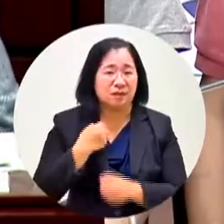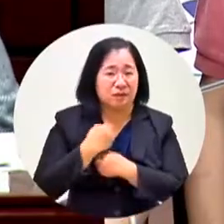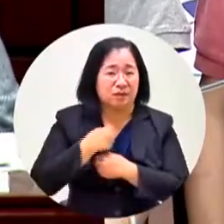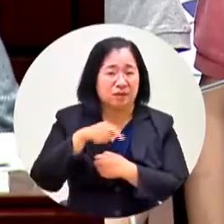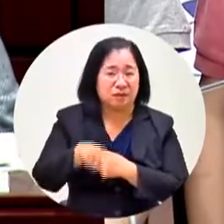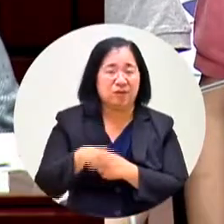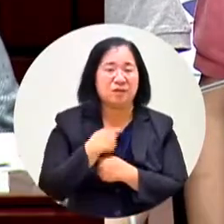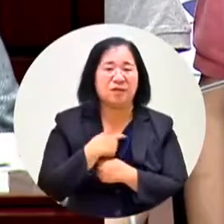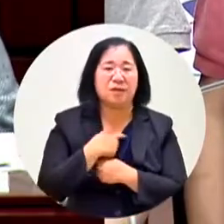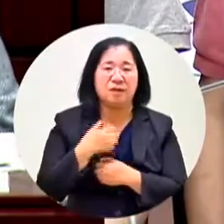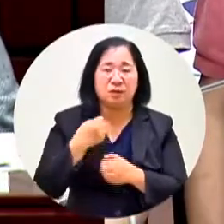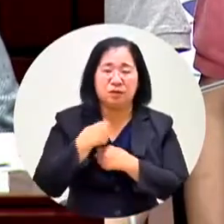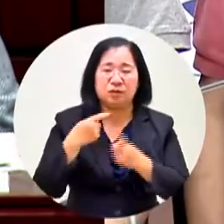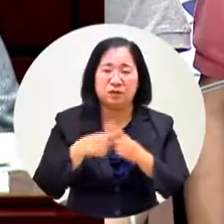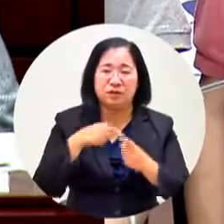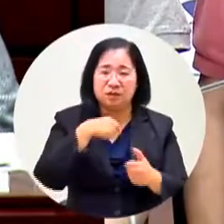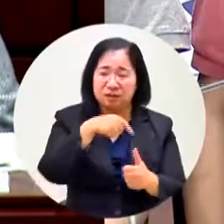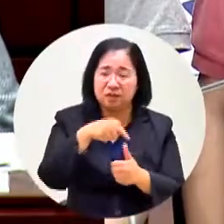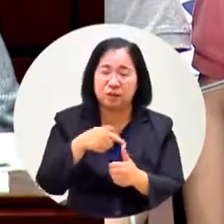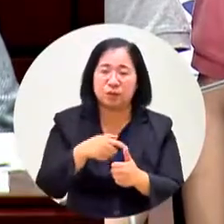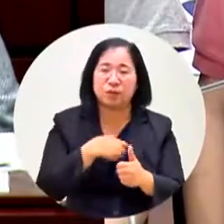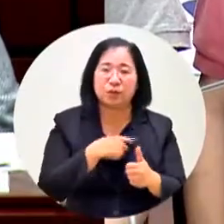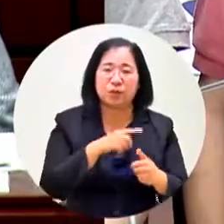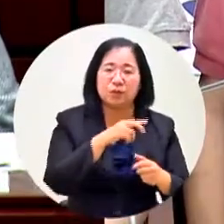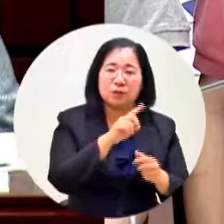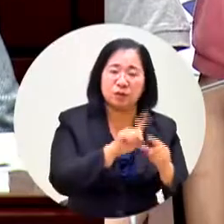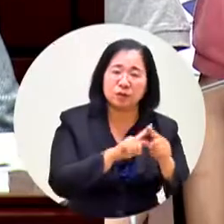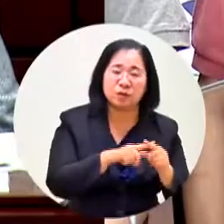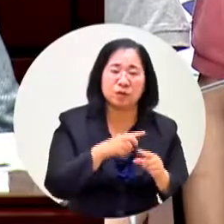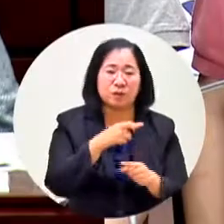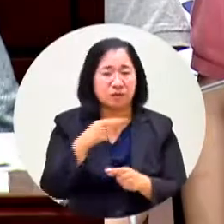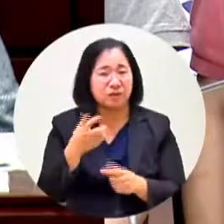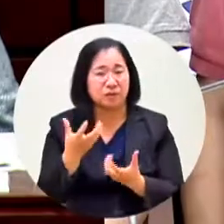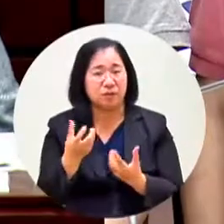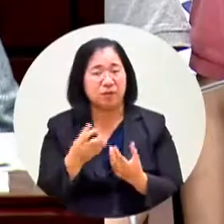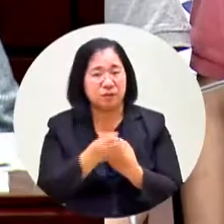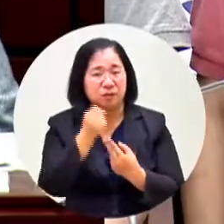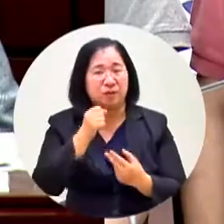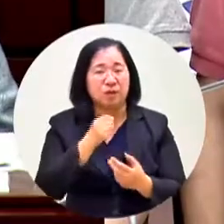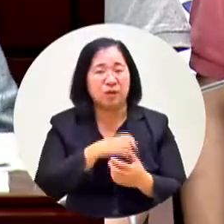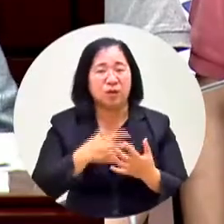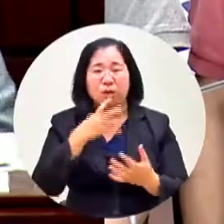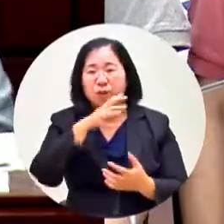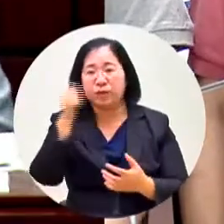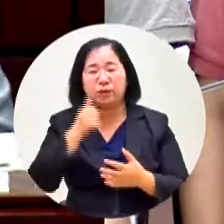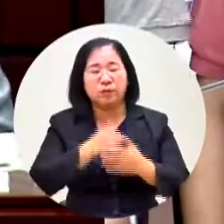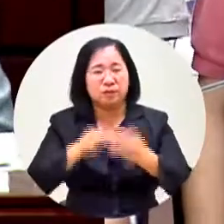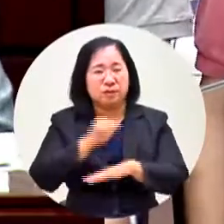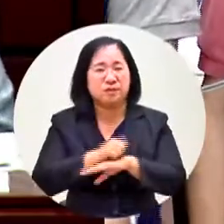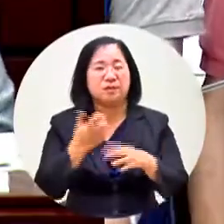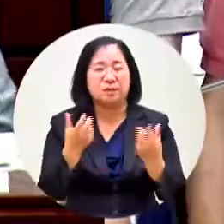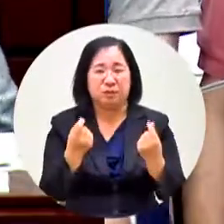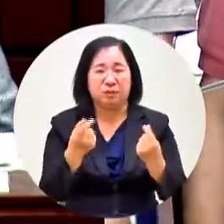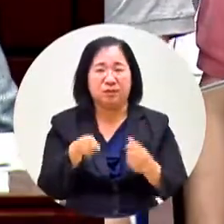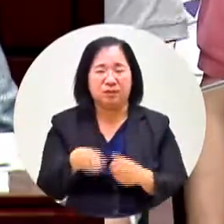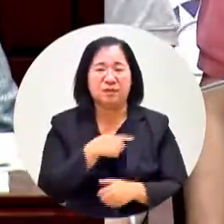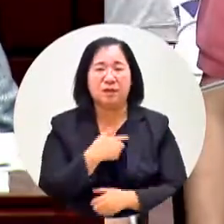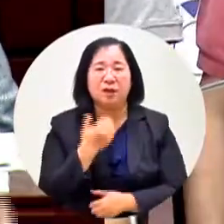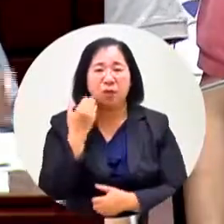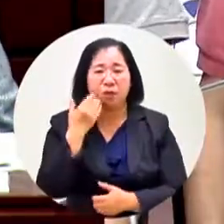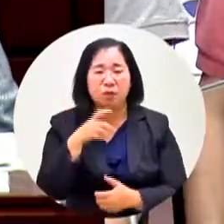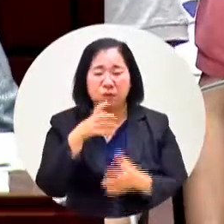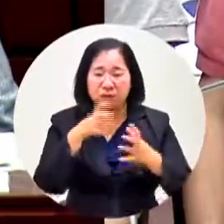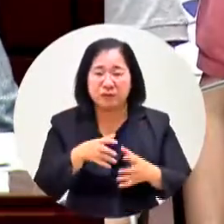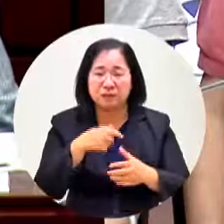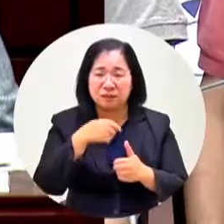有后顾之忧。就像新光部队来台湾训练，他的军人的孩子要受教育，他一定要受中英文双语，因为他